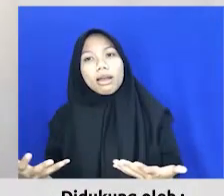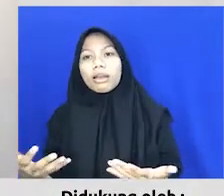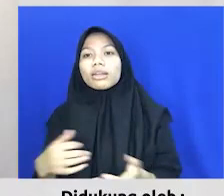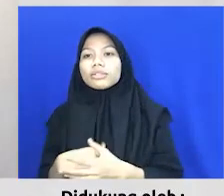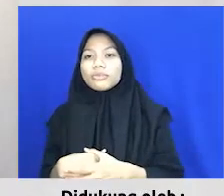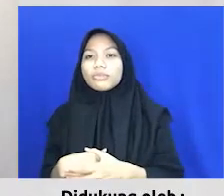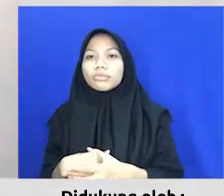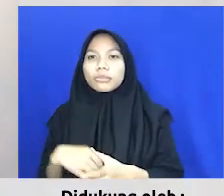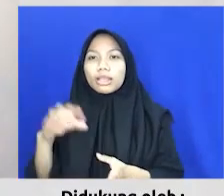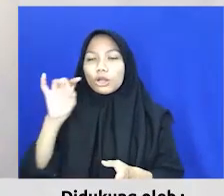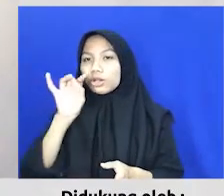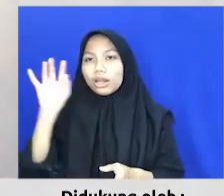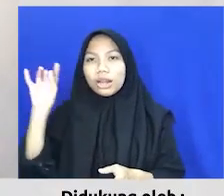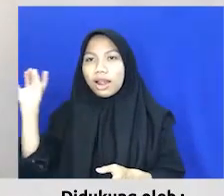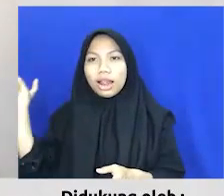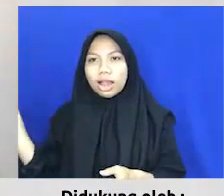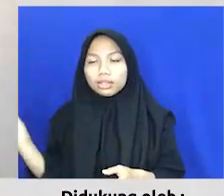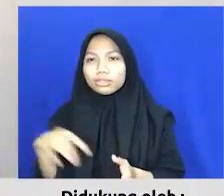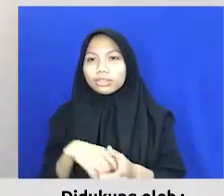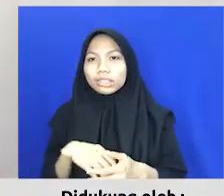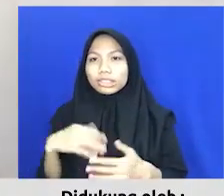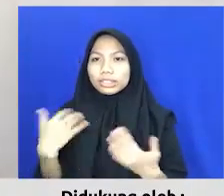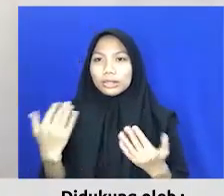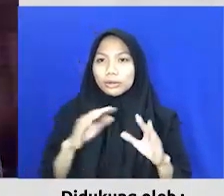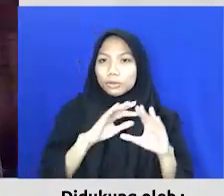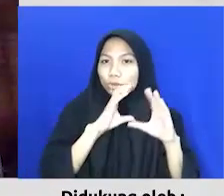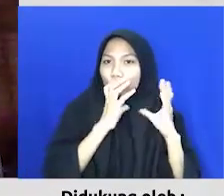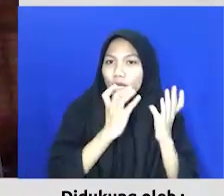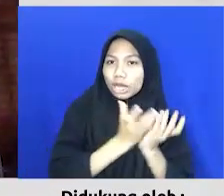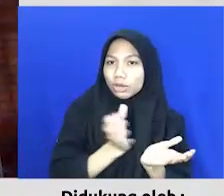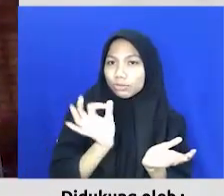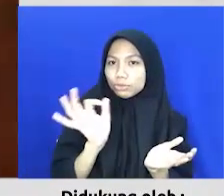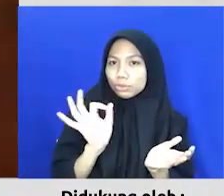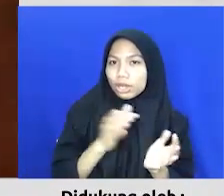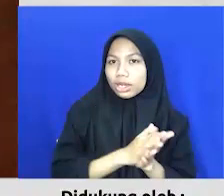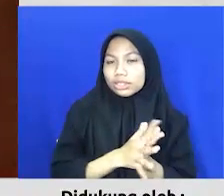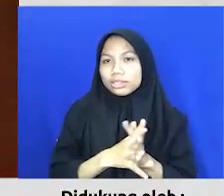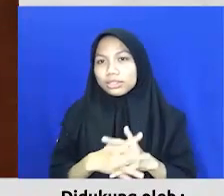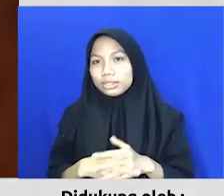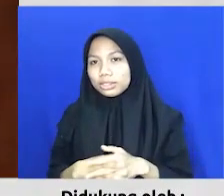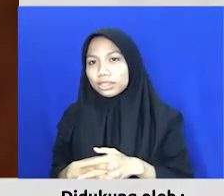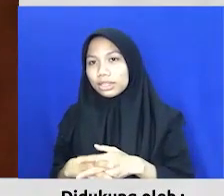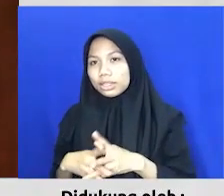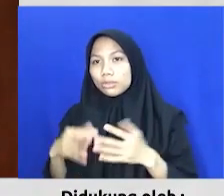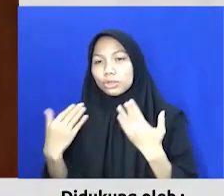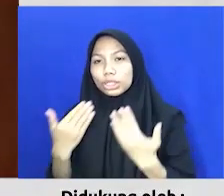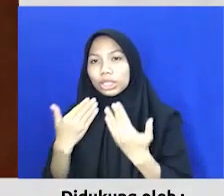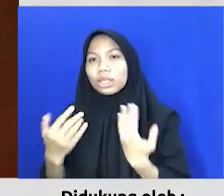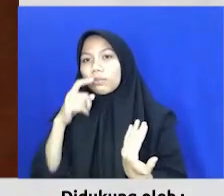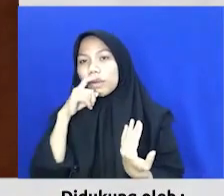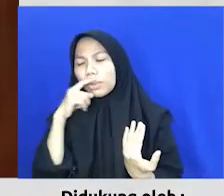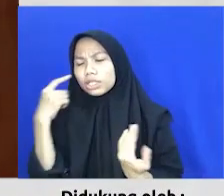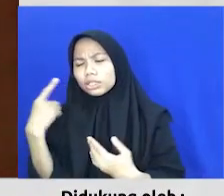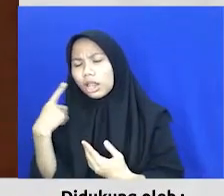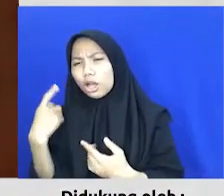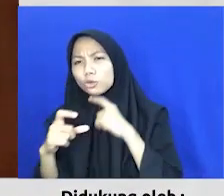Sekaligus boleh saya kaitkan dengan yang tadi ya. Iya, Pak. Silakan. Yaitu sebetulnya kalau Anda lihat apa yang Anda katakan, loh kok berani